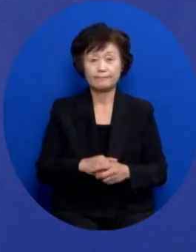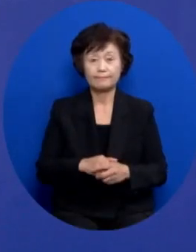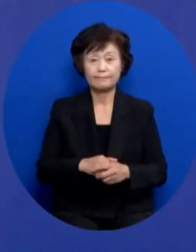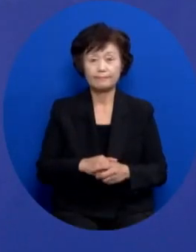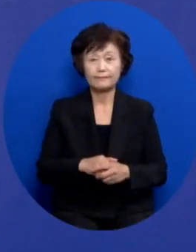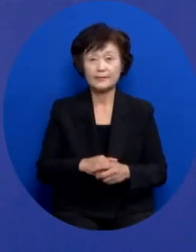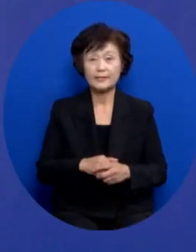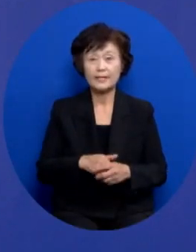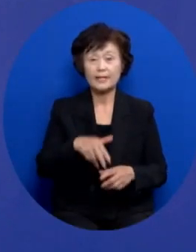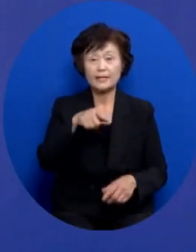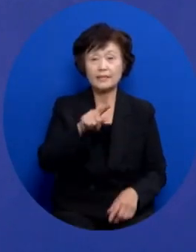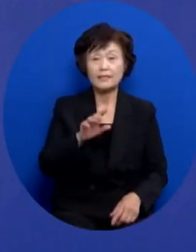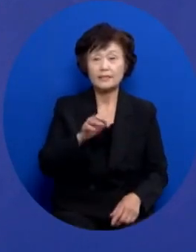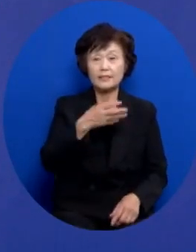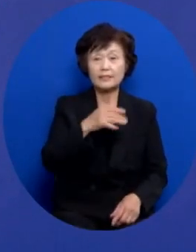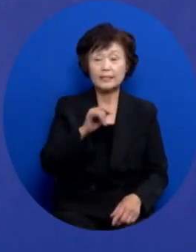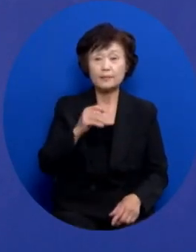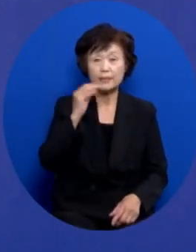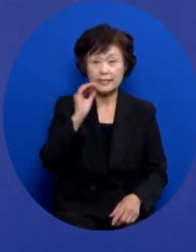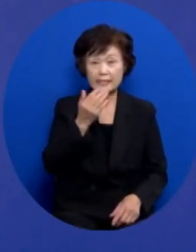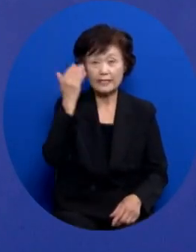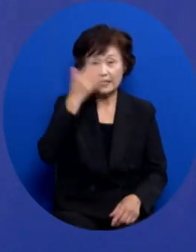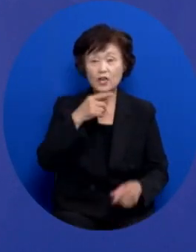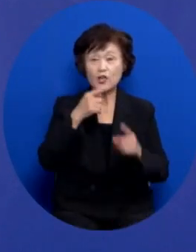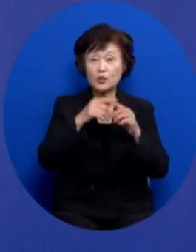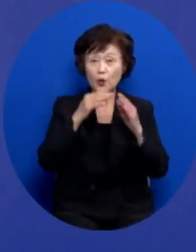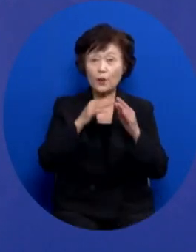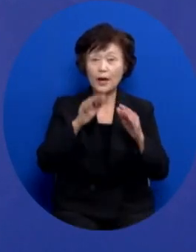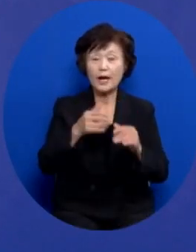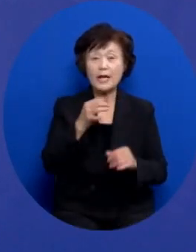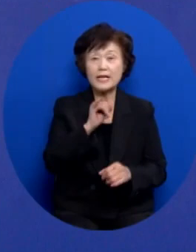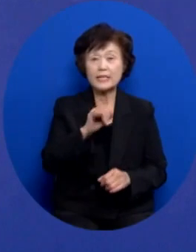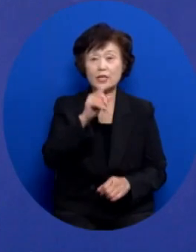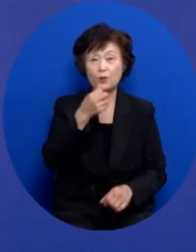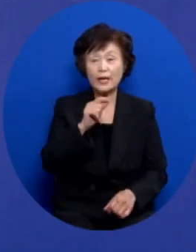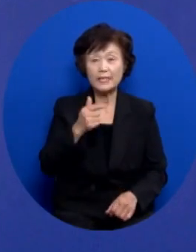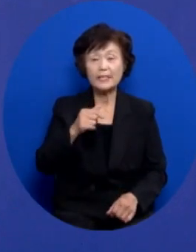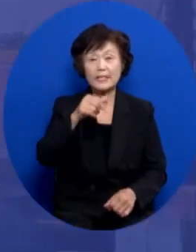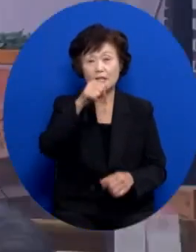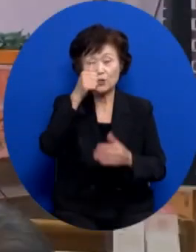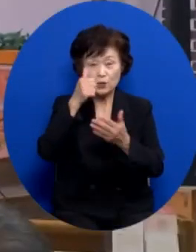정림 성결교회가 22일 이완희 원로장로 추대식을